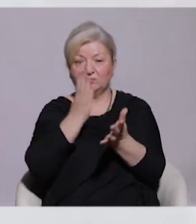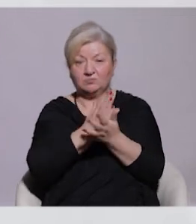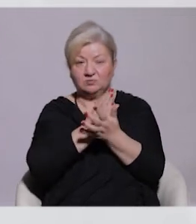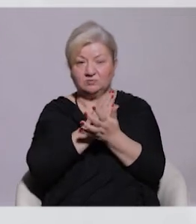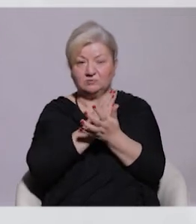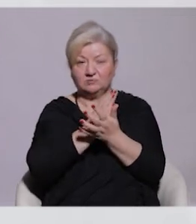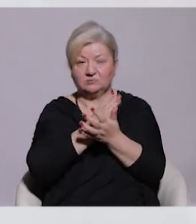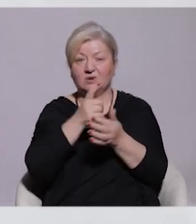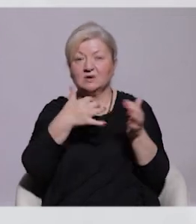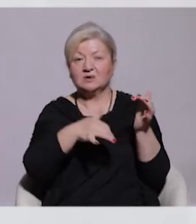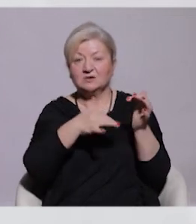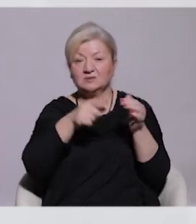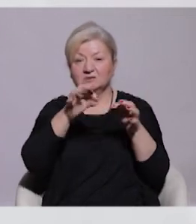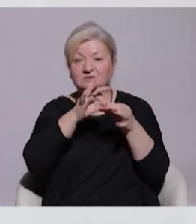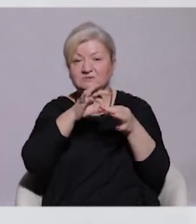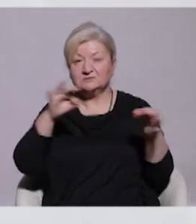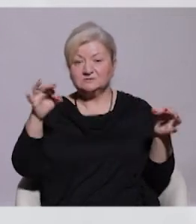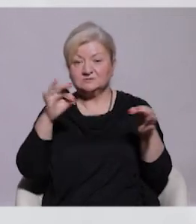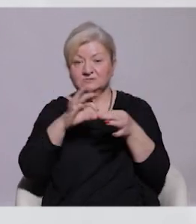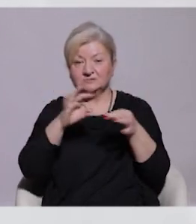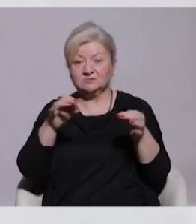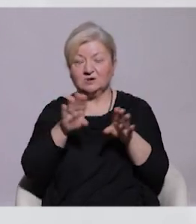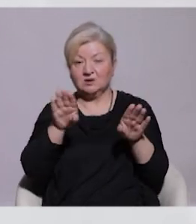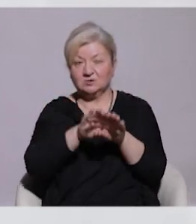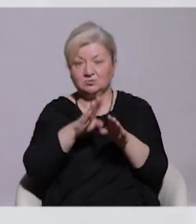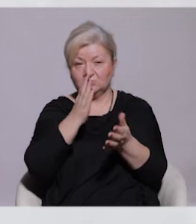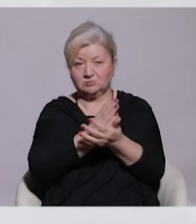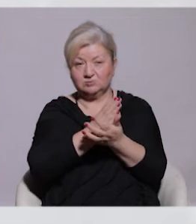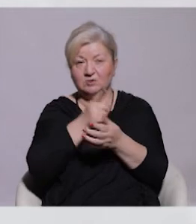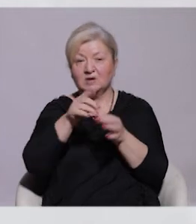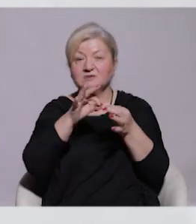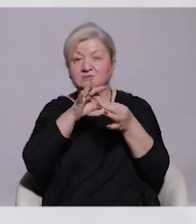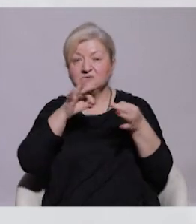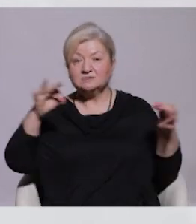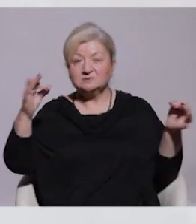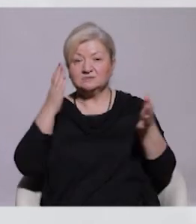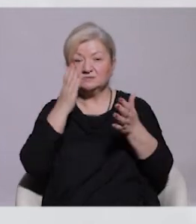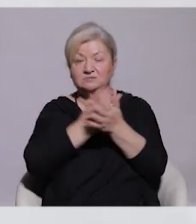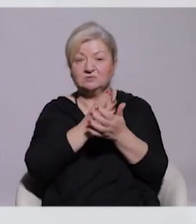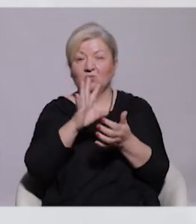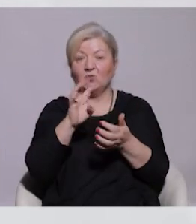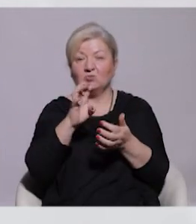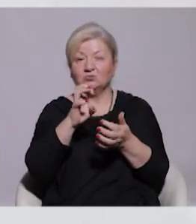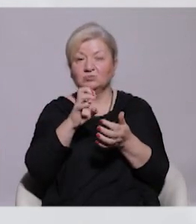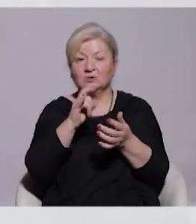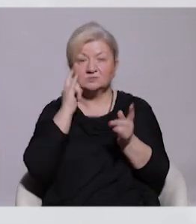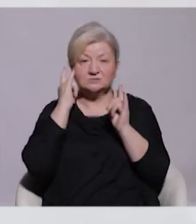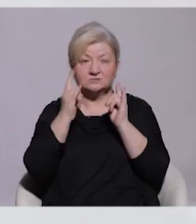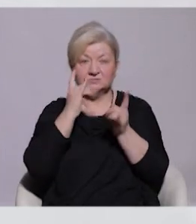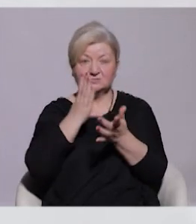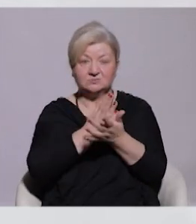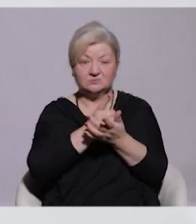რატო და პრინციპში გიტარის სიმის სიგრძის ტოლია. ეს სიმი 400 ჰერცის სიხშირის ტალღას